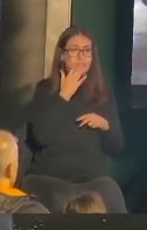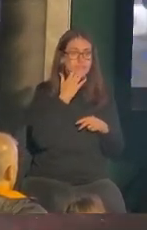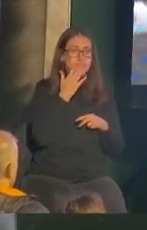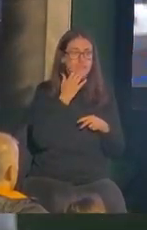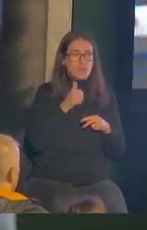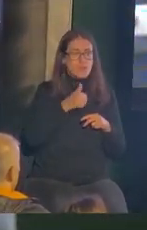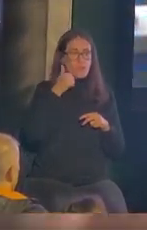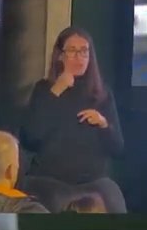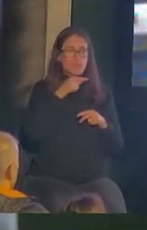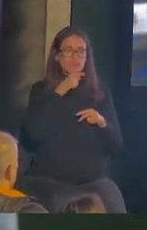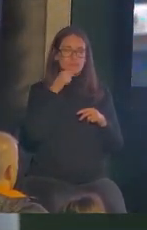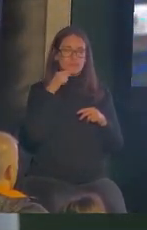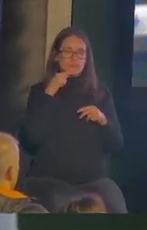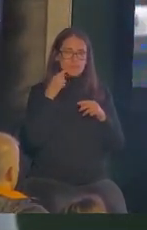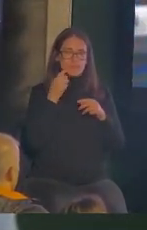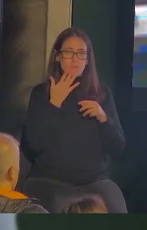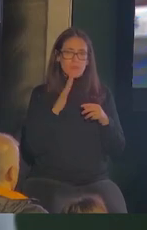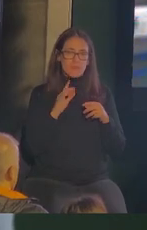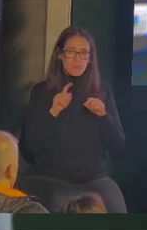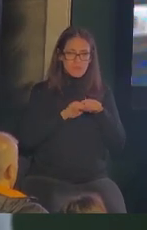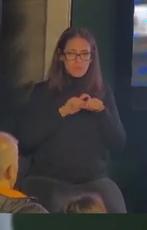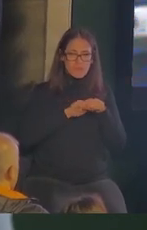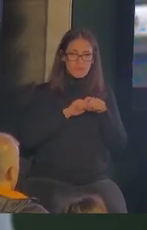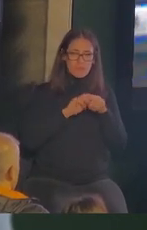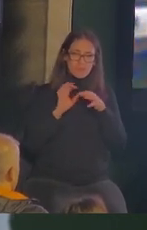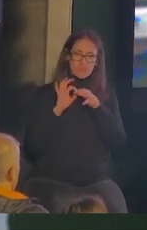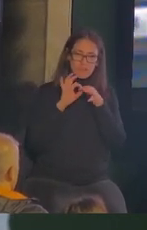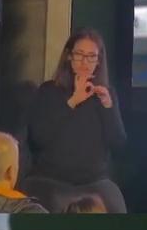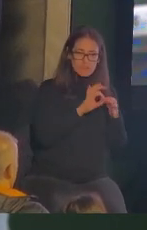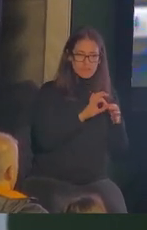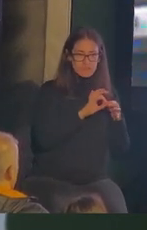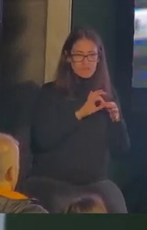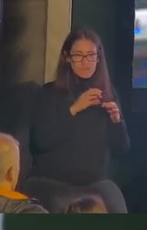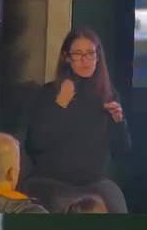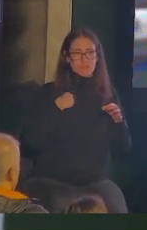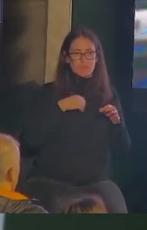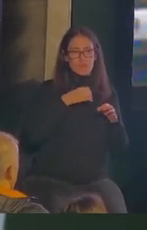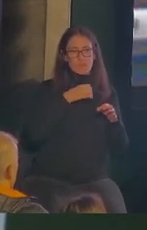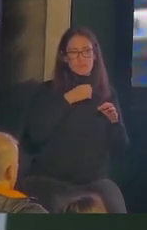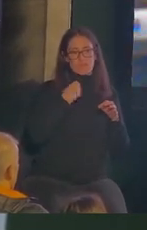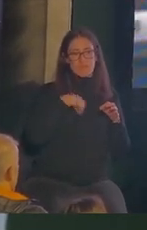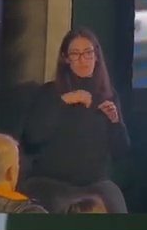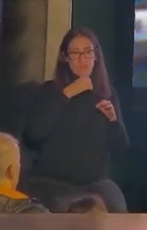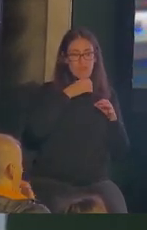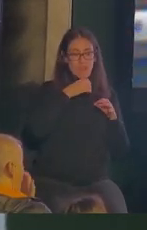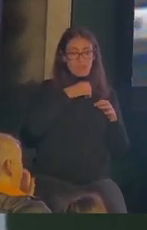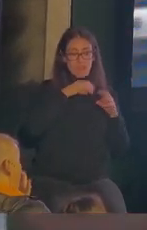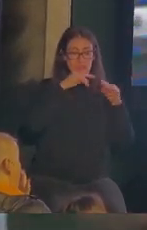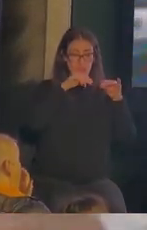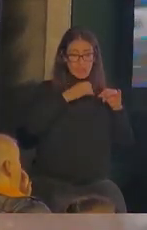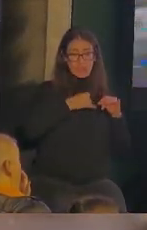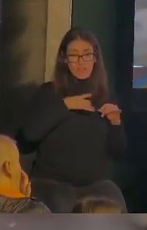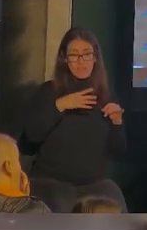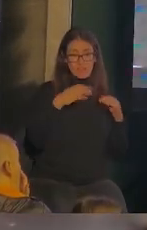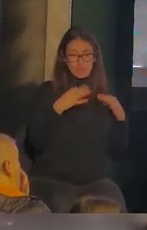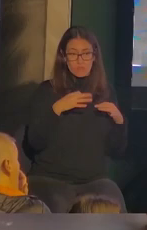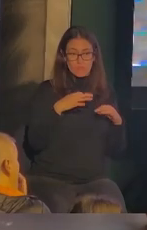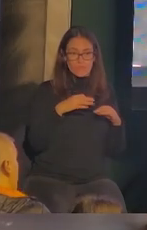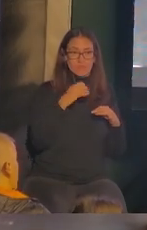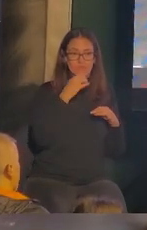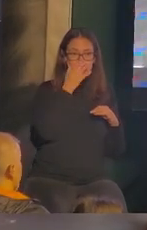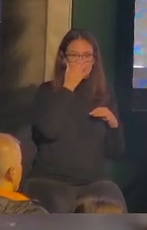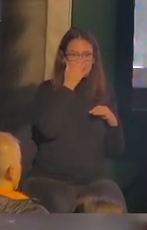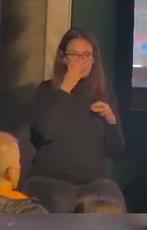s'assembla més a les propietats funcionals que té la farina de blat. No té el gluten, no té la